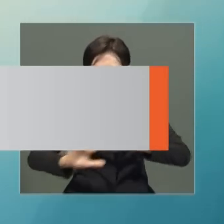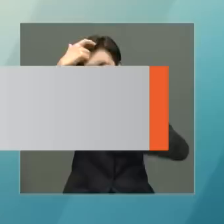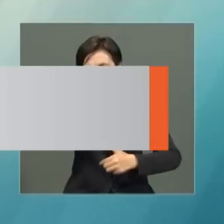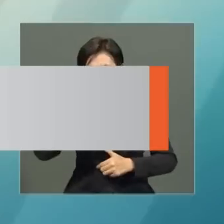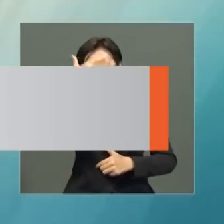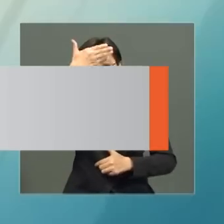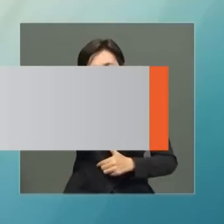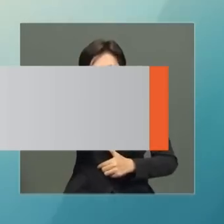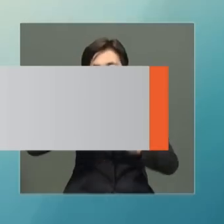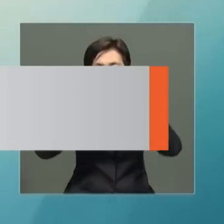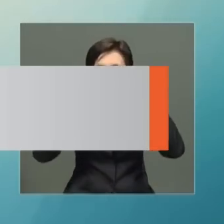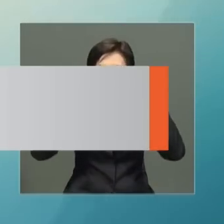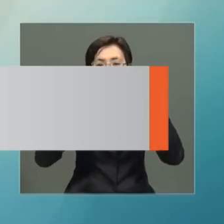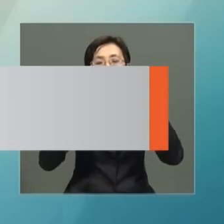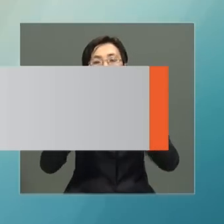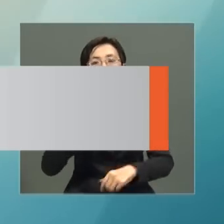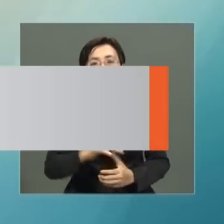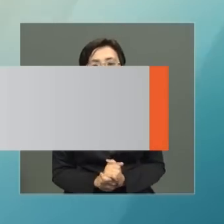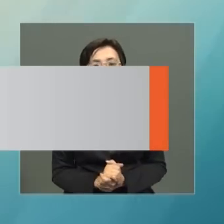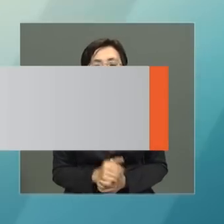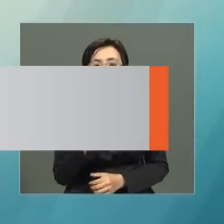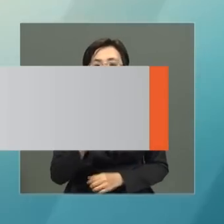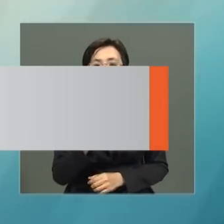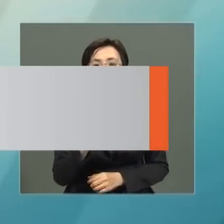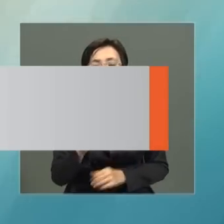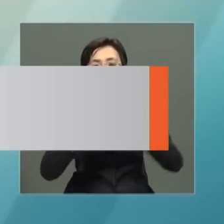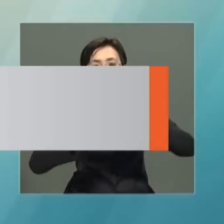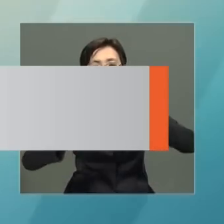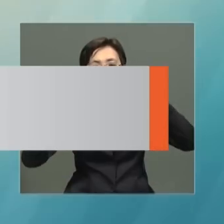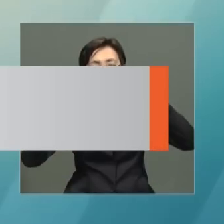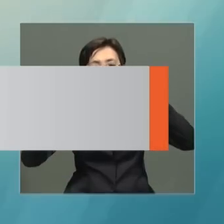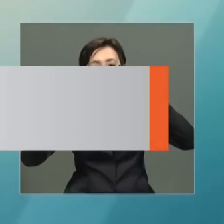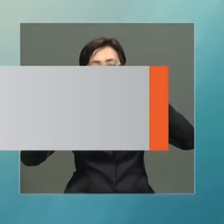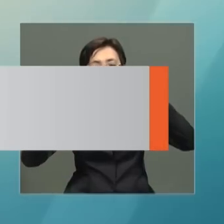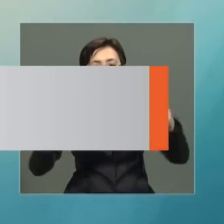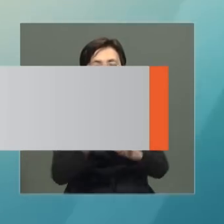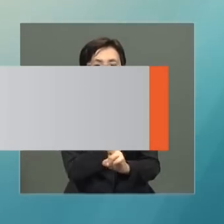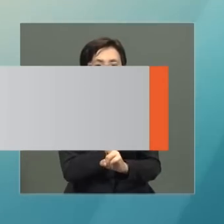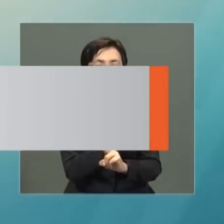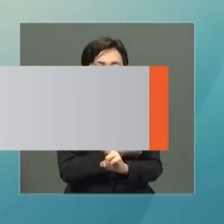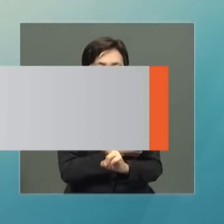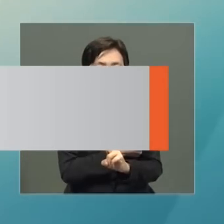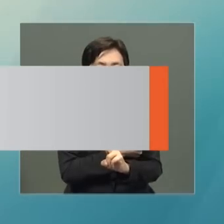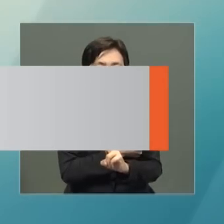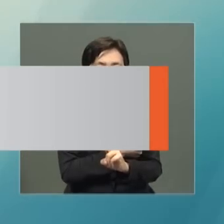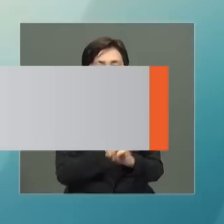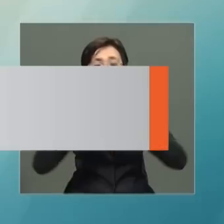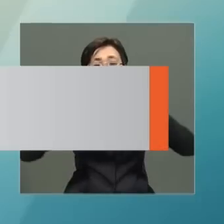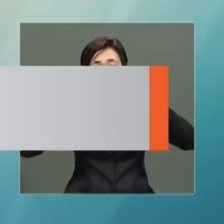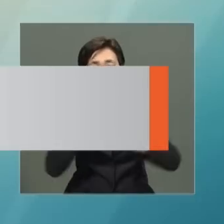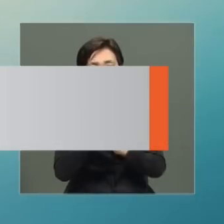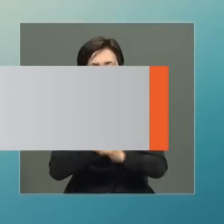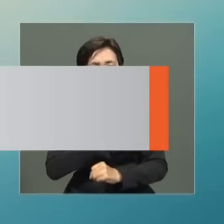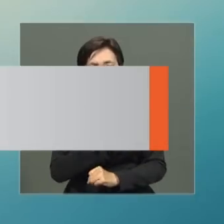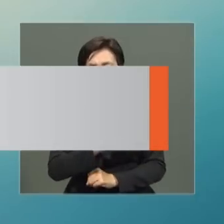ครับอันนี้คือภาคของส่วนของทางด้านภาครัฐโดยกระทรวงสาธารณสุขแต่ภาครัฐทำเจ้าเดียวไม่